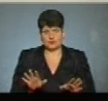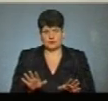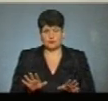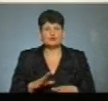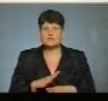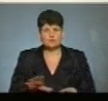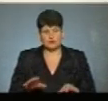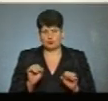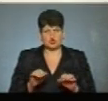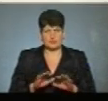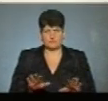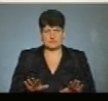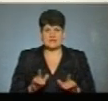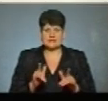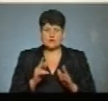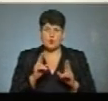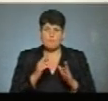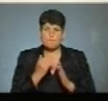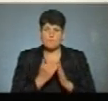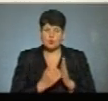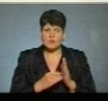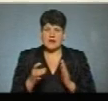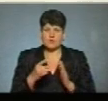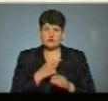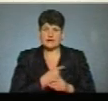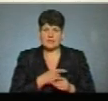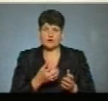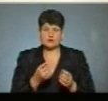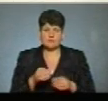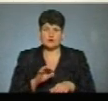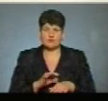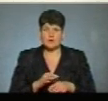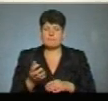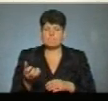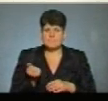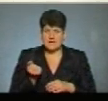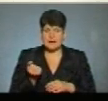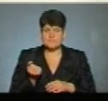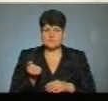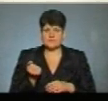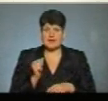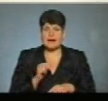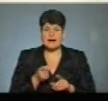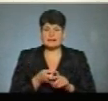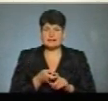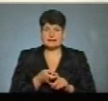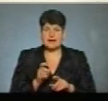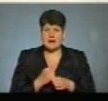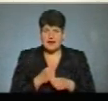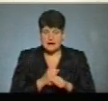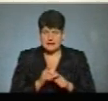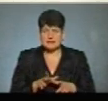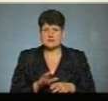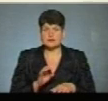всіх не будуть, тому що не буде можливості. Згідно протоколу, районна лікарня отримує хворого, беремо забір